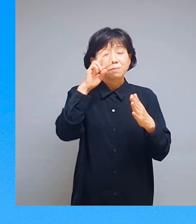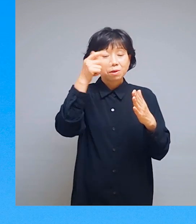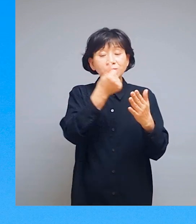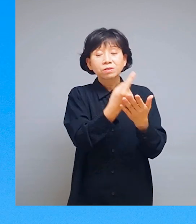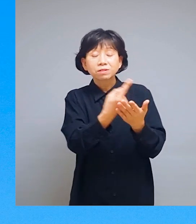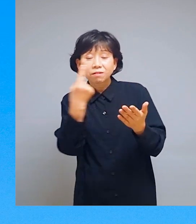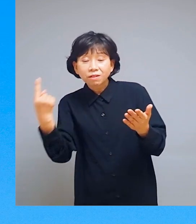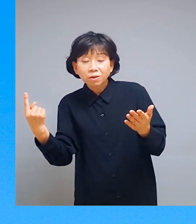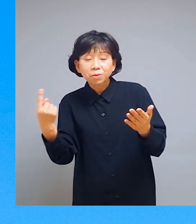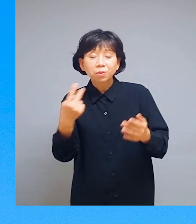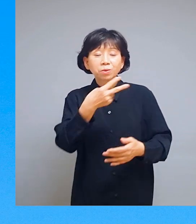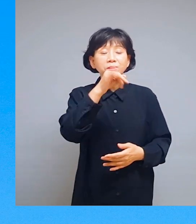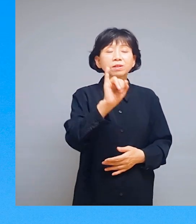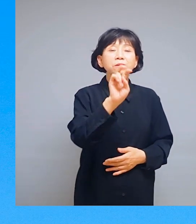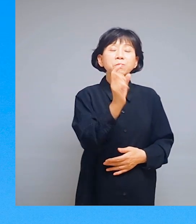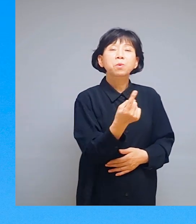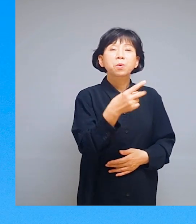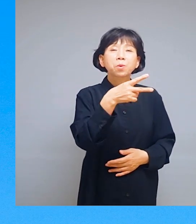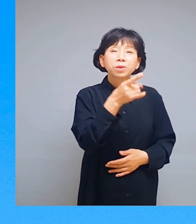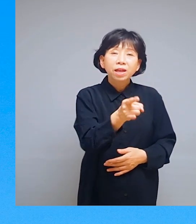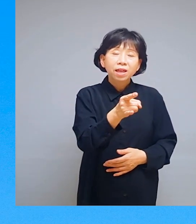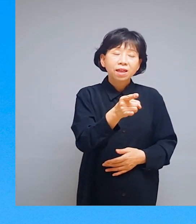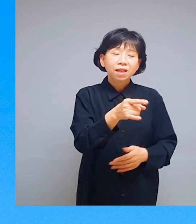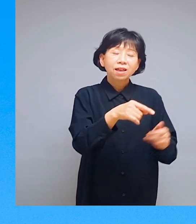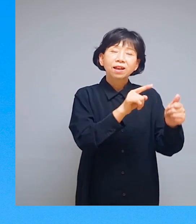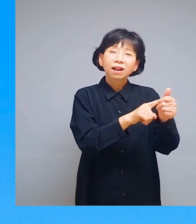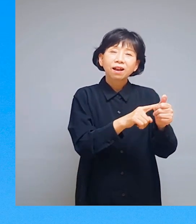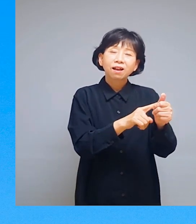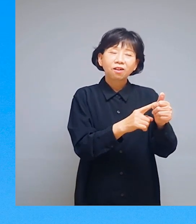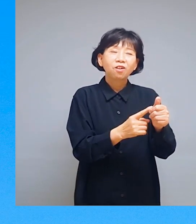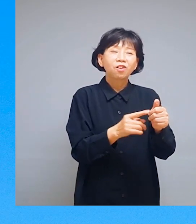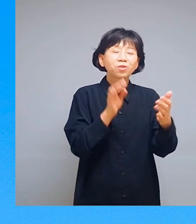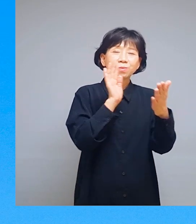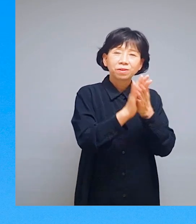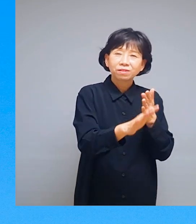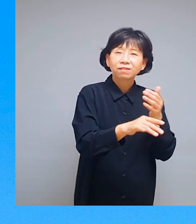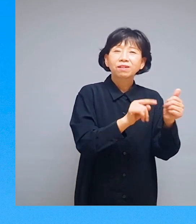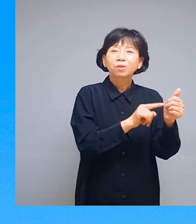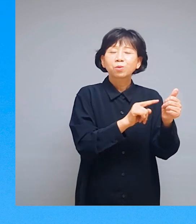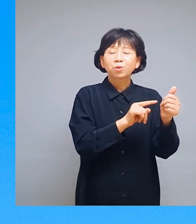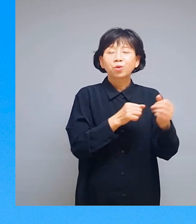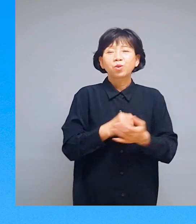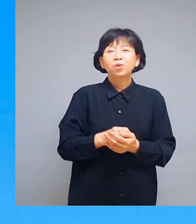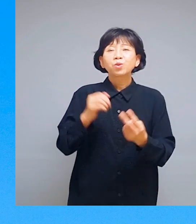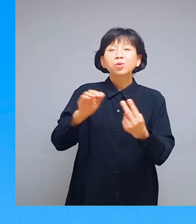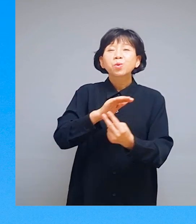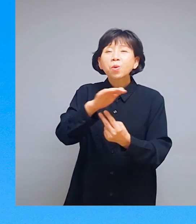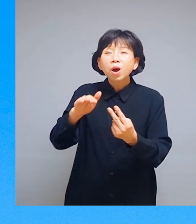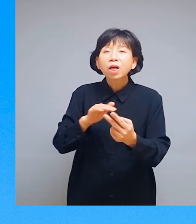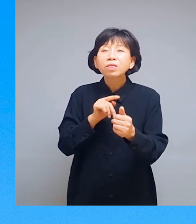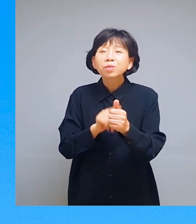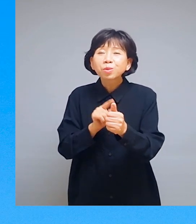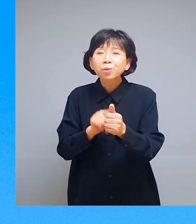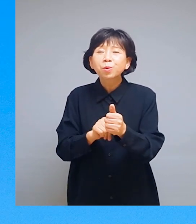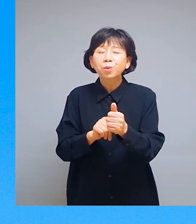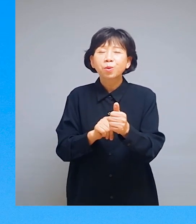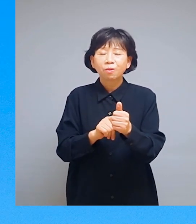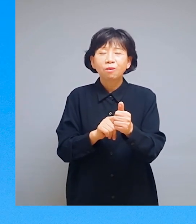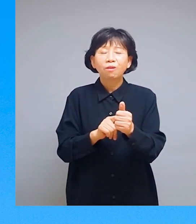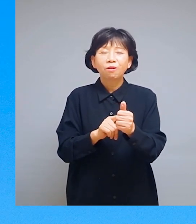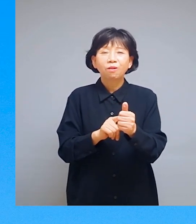이 교회를 맡아 섬겼고 초대교회 전승에 따르면 사도 요한도 예배소에서 사역하며